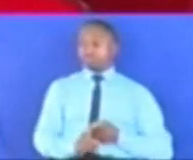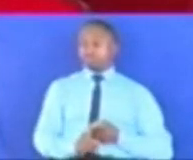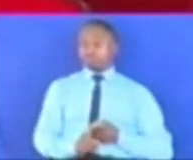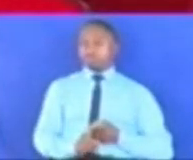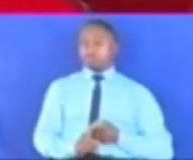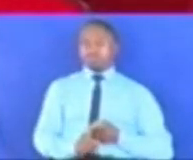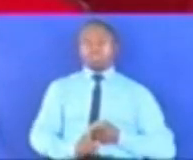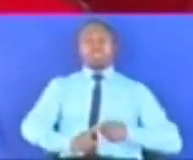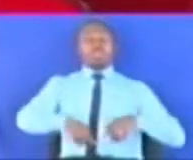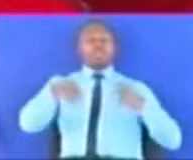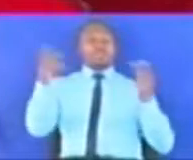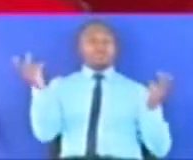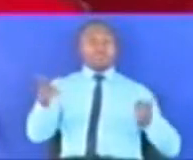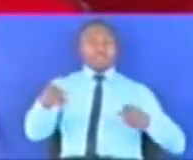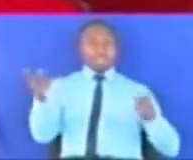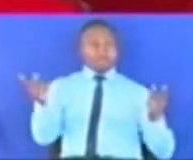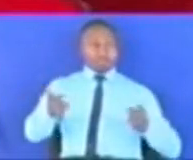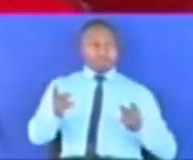lakini pia